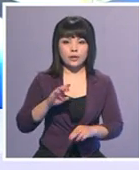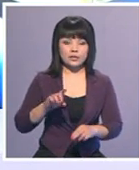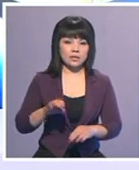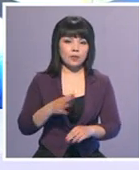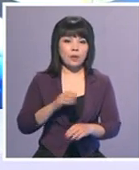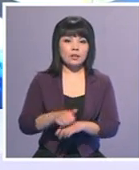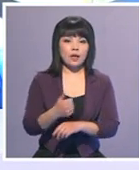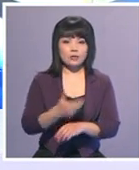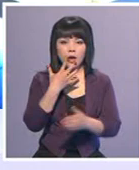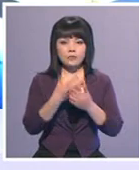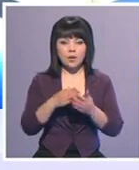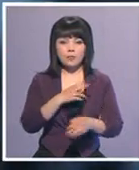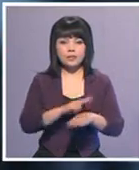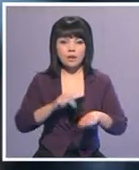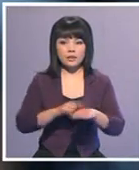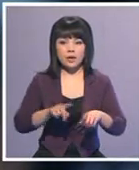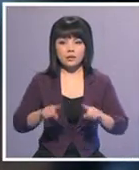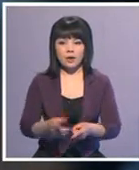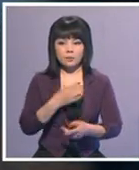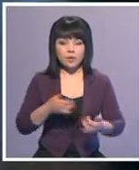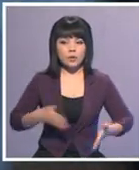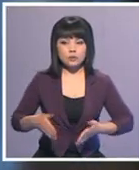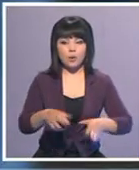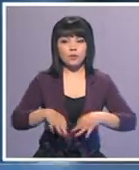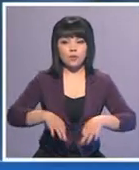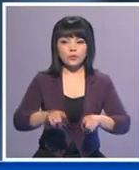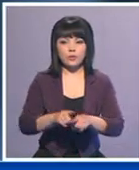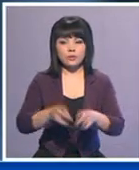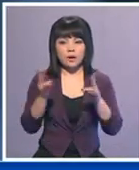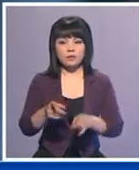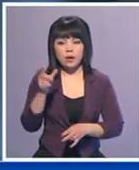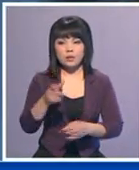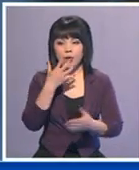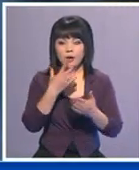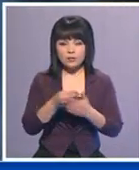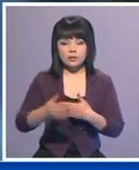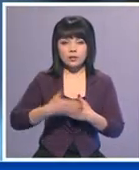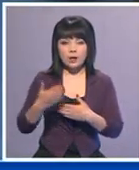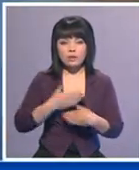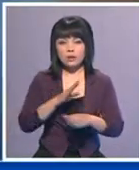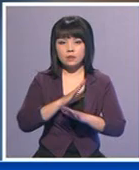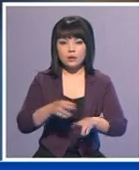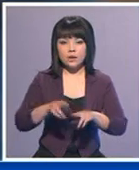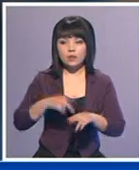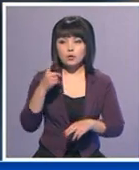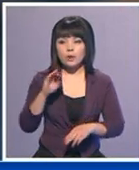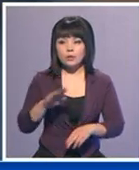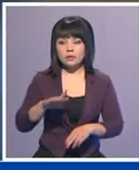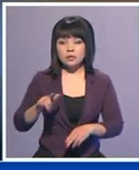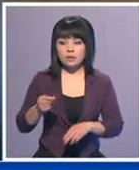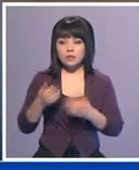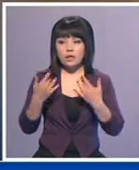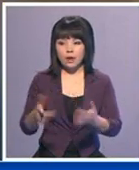әкімшілік полицияның аға инспекторы. Ол жол көлік оқиғасына ұшыраған жүргізушінің үстінен әкімшілік іс қозғамау үшін 100 мың теңге талап